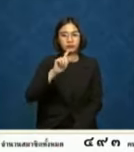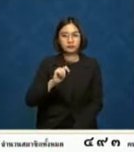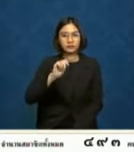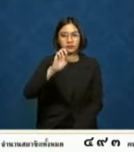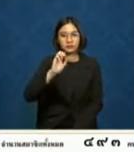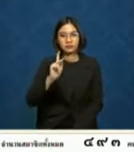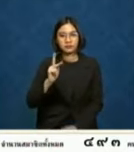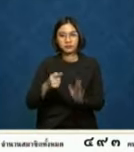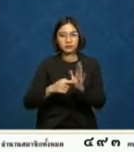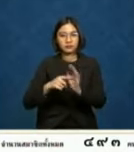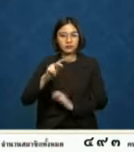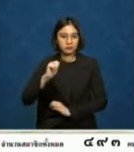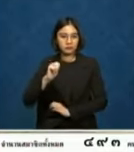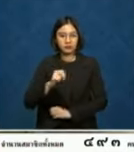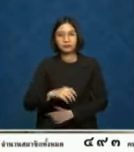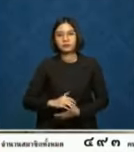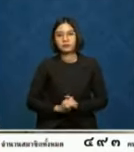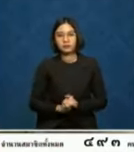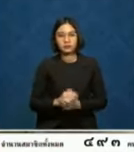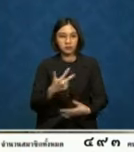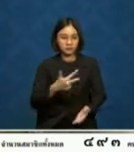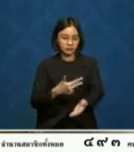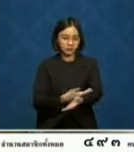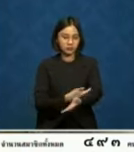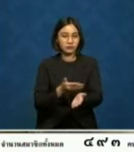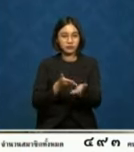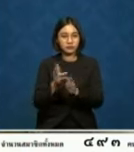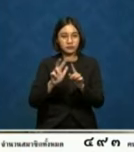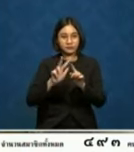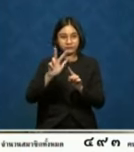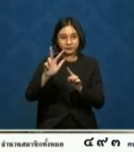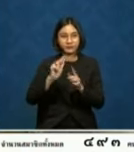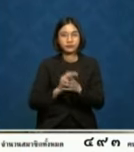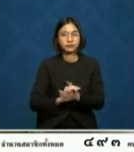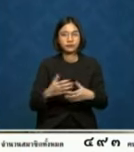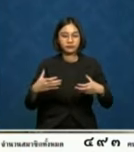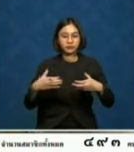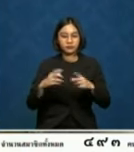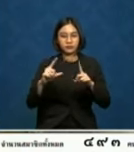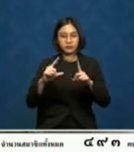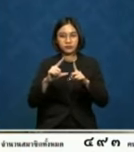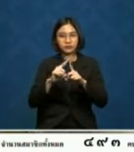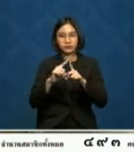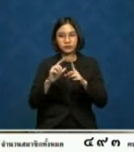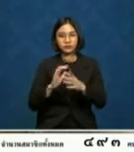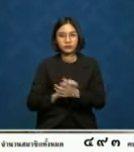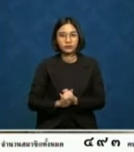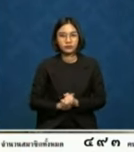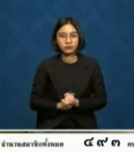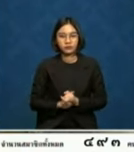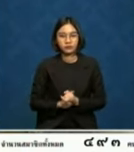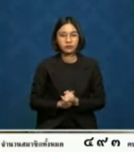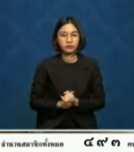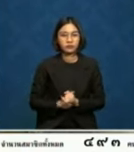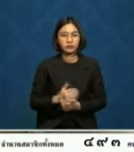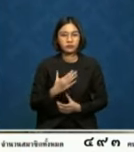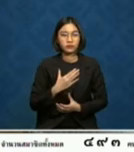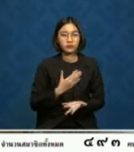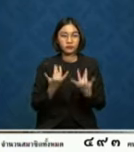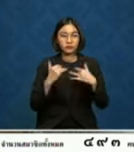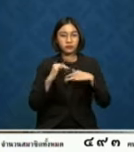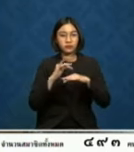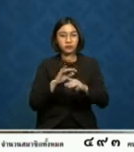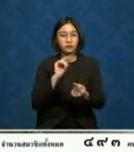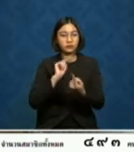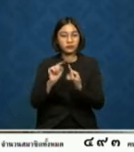พฤทธิกุลผู้แทนราษฎรจังหวัดภูเก็ตเขต 3อำเภอถลางและตำบลกระทูพรรคประชาชนผมขอมีส่วนร่วมกับการอภิปรายร่างพระ